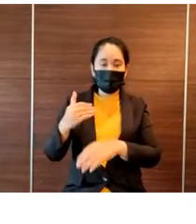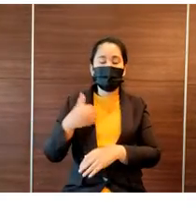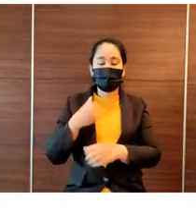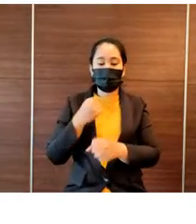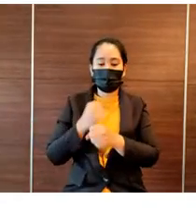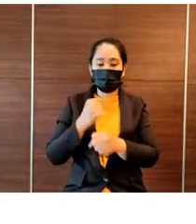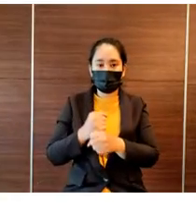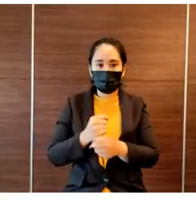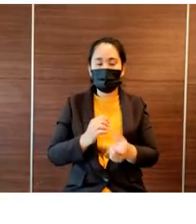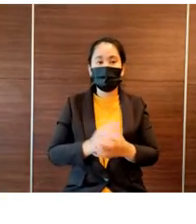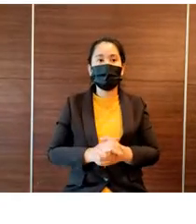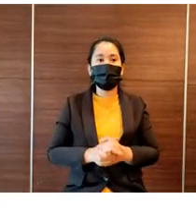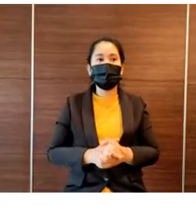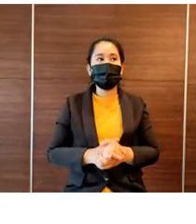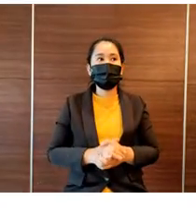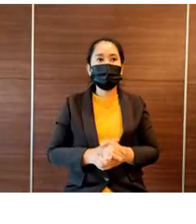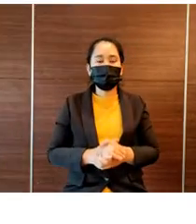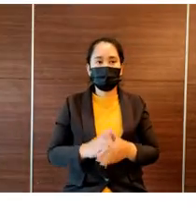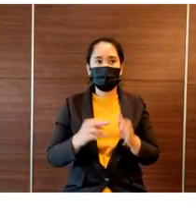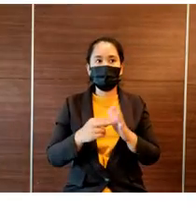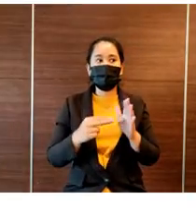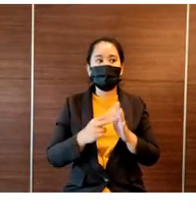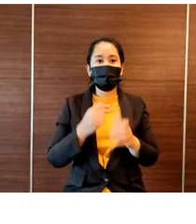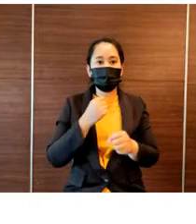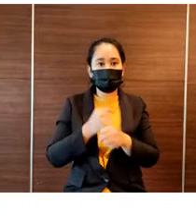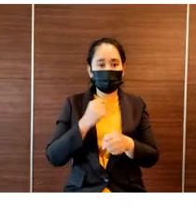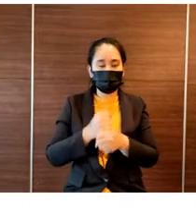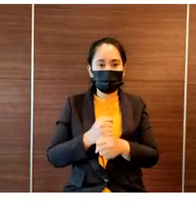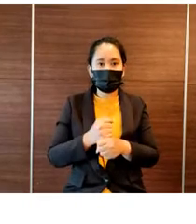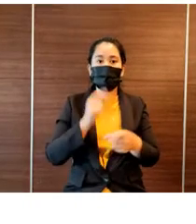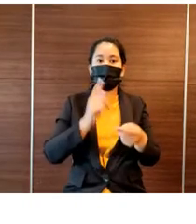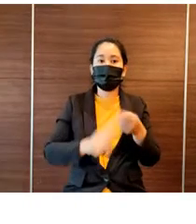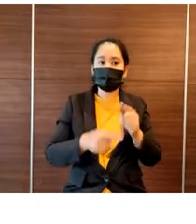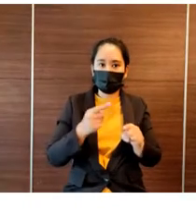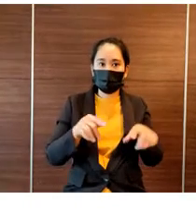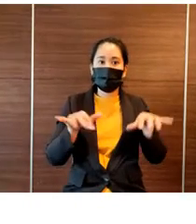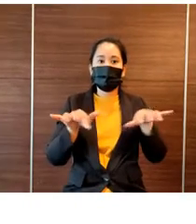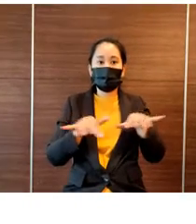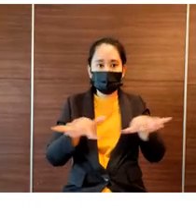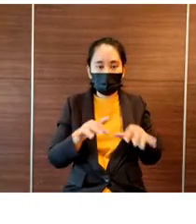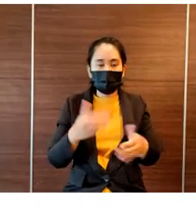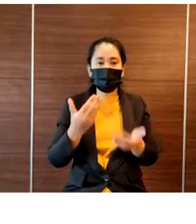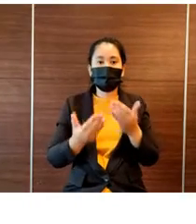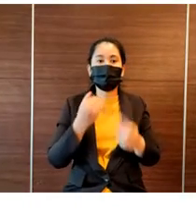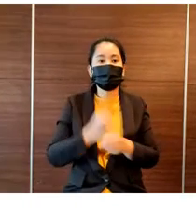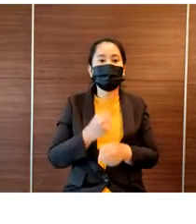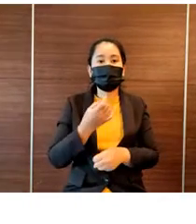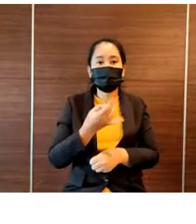ำงานพีวิทควรเป็นพีวิทหรือเป็นแค่กัลยาณมิตรกับพีวิทก็